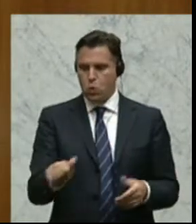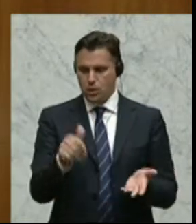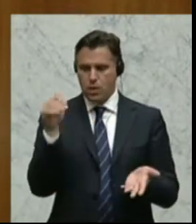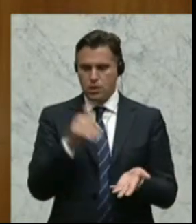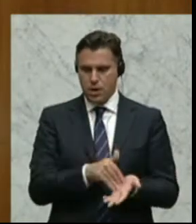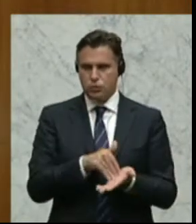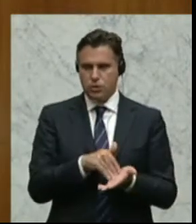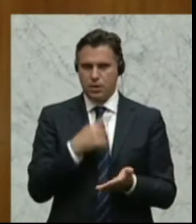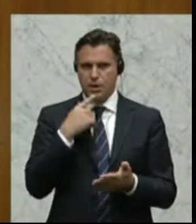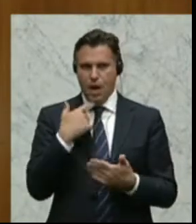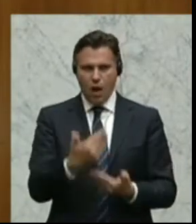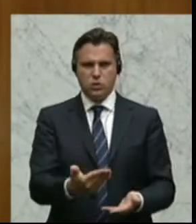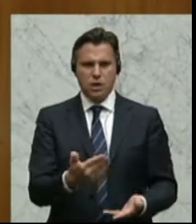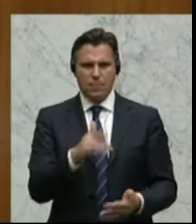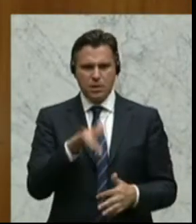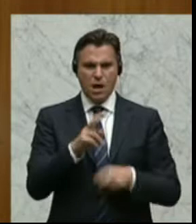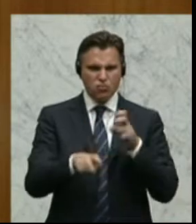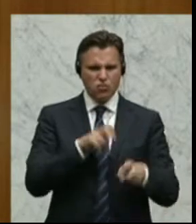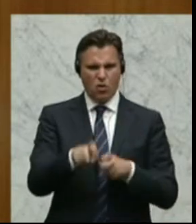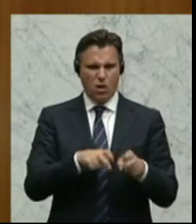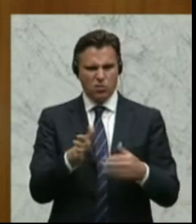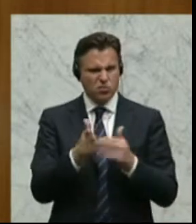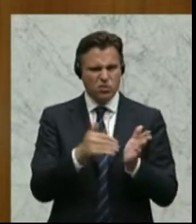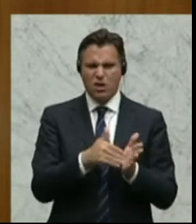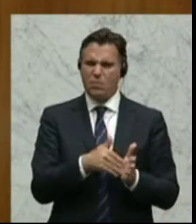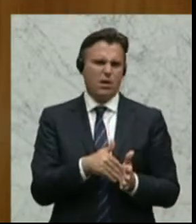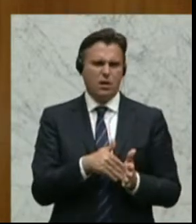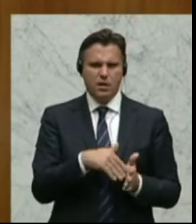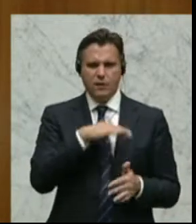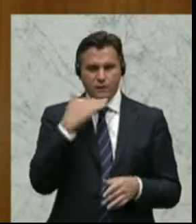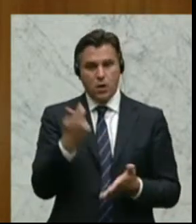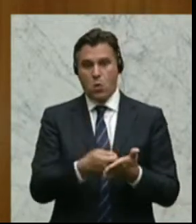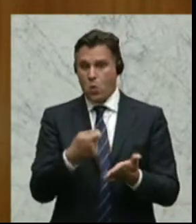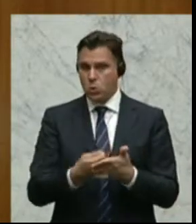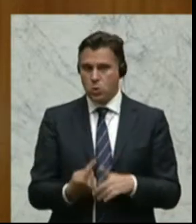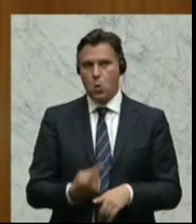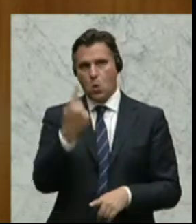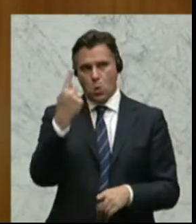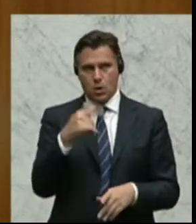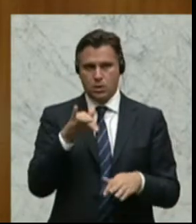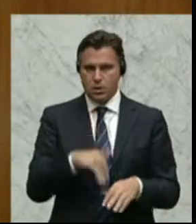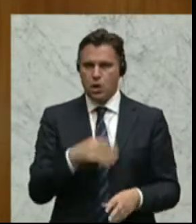Steuersystem durchschlagen wollen, denn auch das verursacht viele Kosten und nimmt uns einen Spielraum.